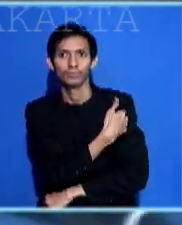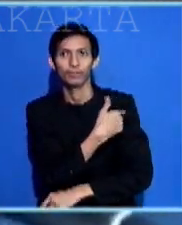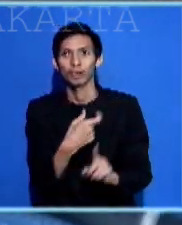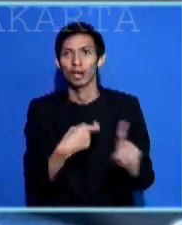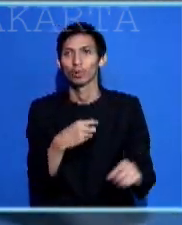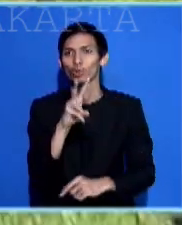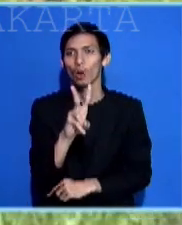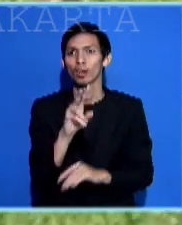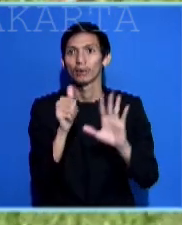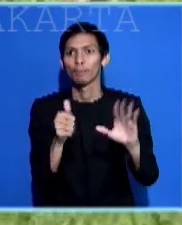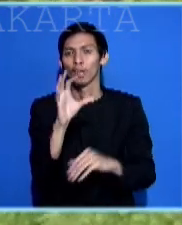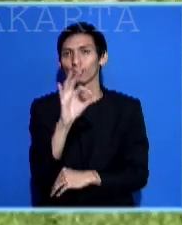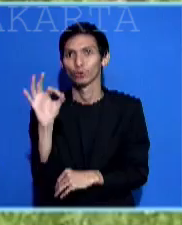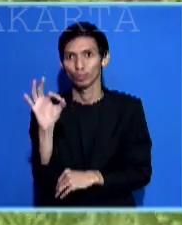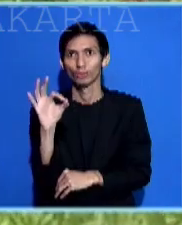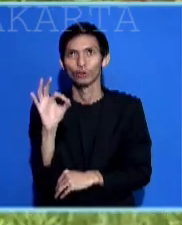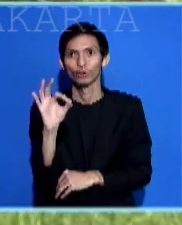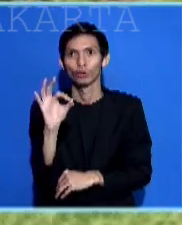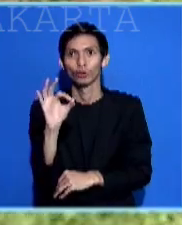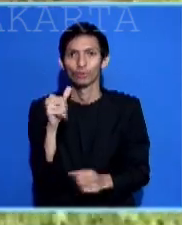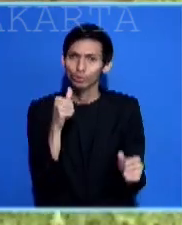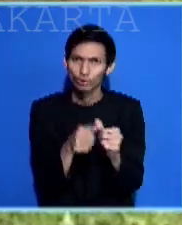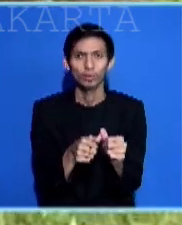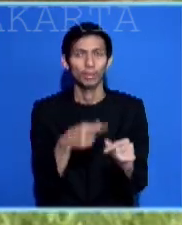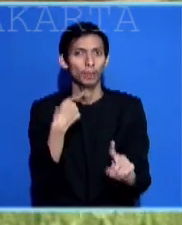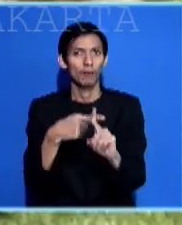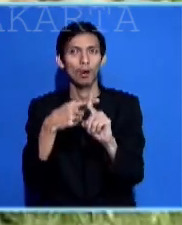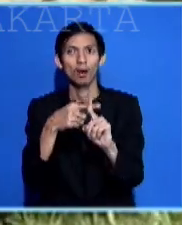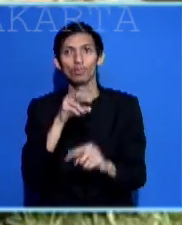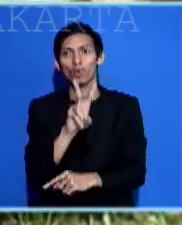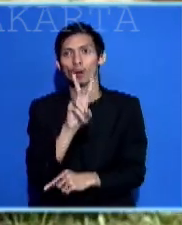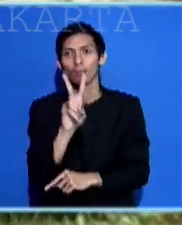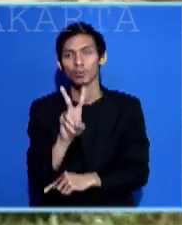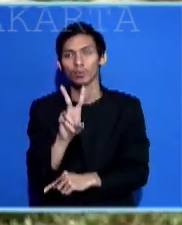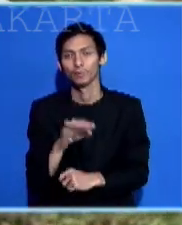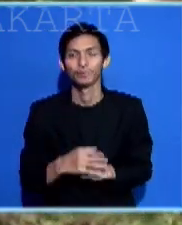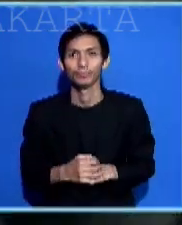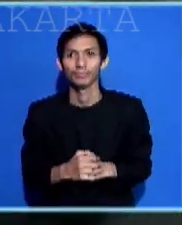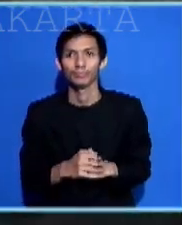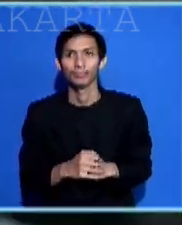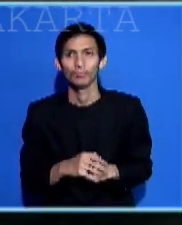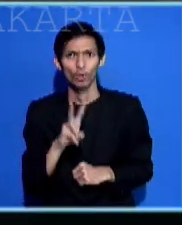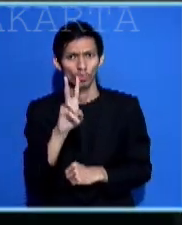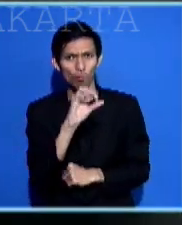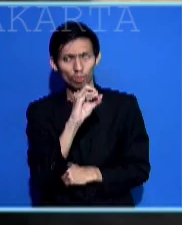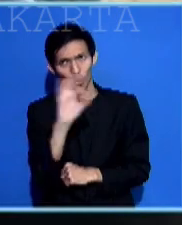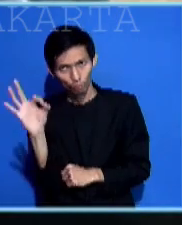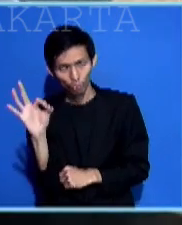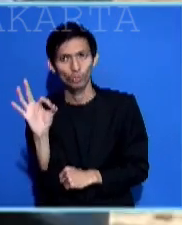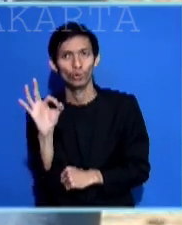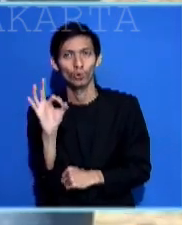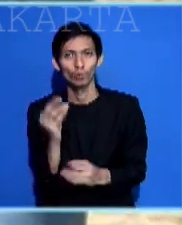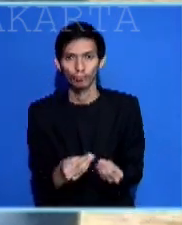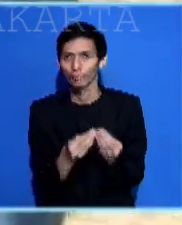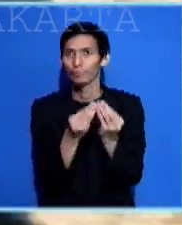2.600 dosis vitamin, antihistamin, antibiotik dan spuit 20.000 set kepada Dinas